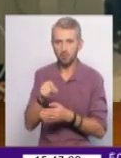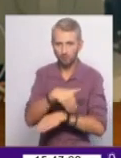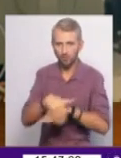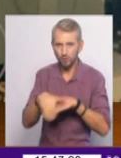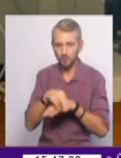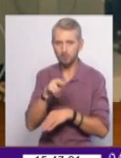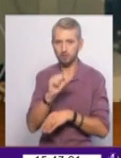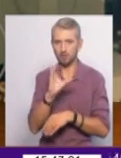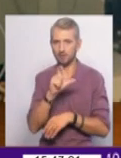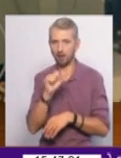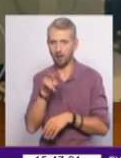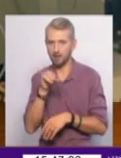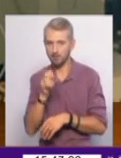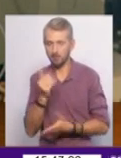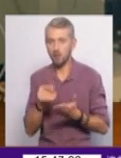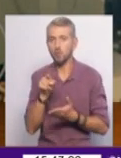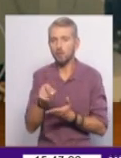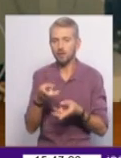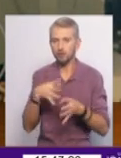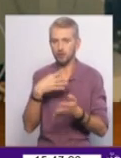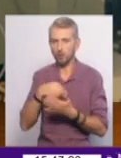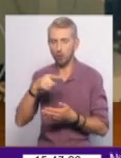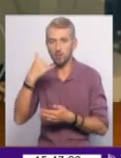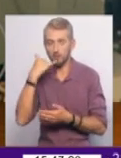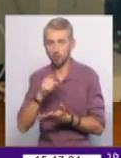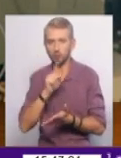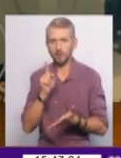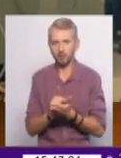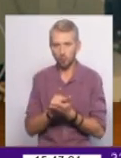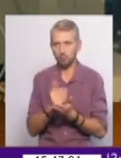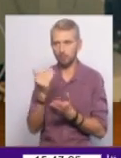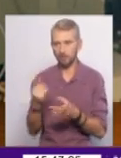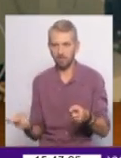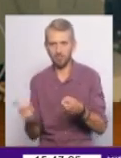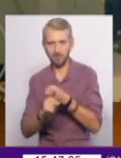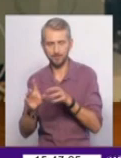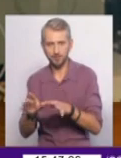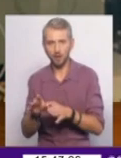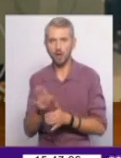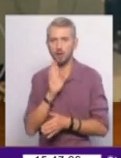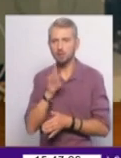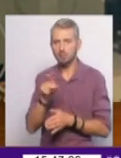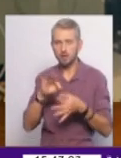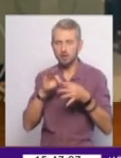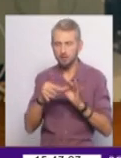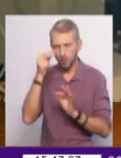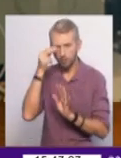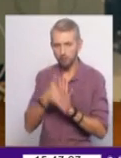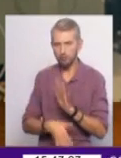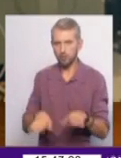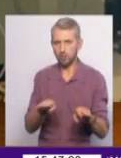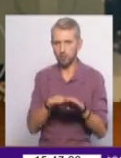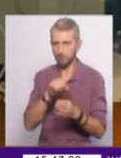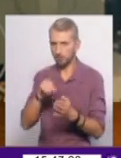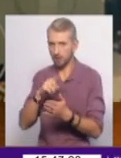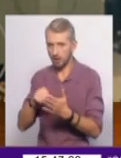якщо у вас є можливість, якщо ви залишили ваш номер телефону, ми обов'язково вас перекоординуємо. Але вона дуже детально вивчає подібні всі питання, і